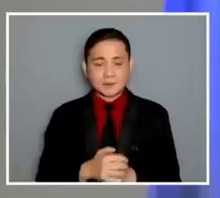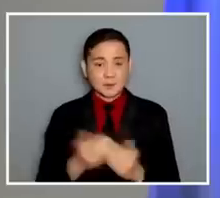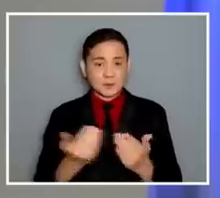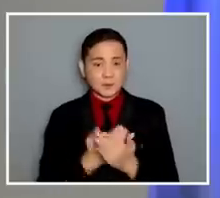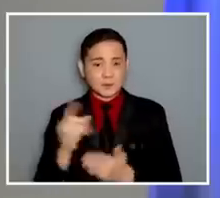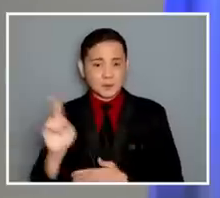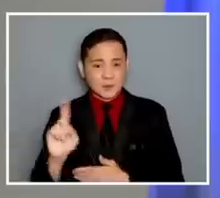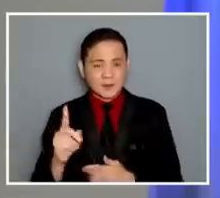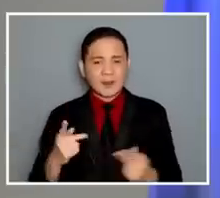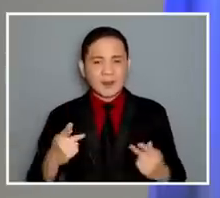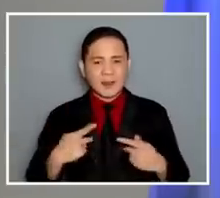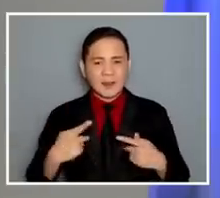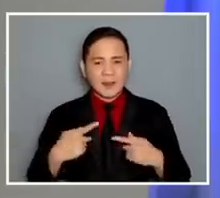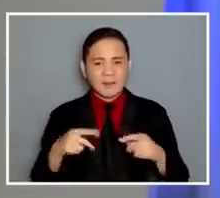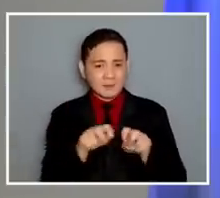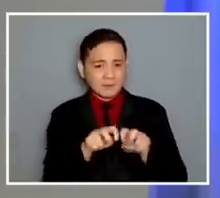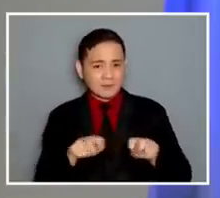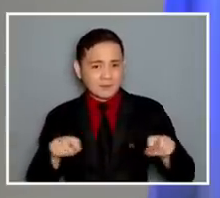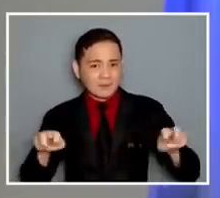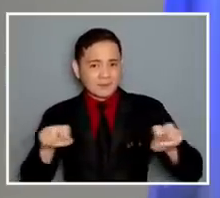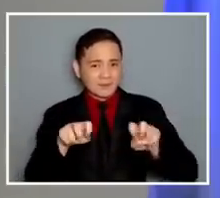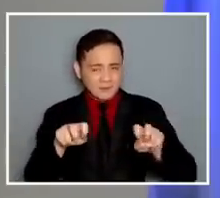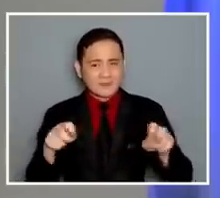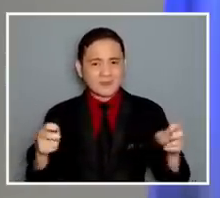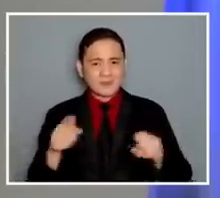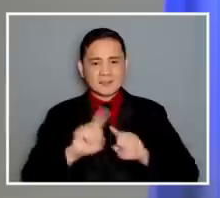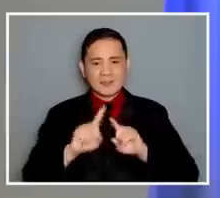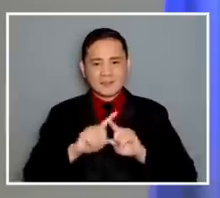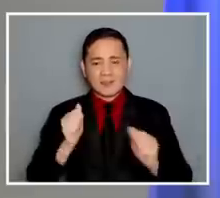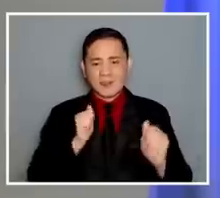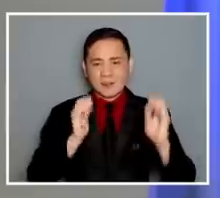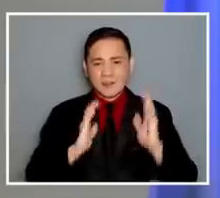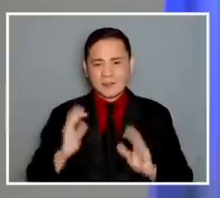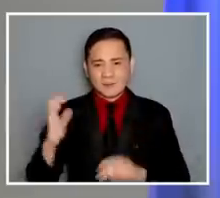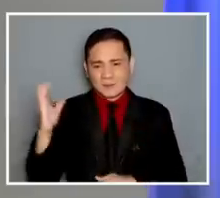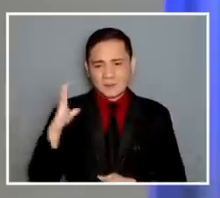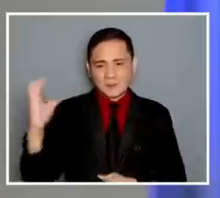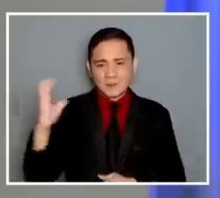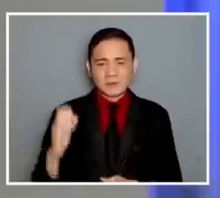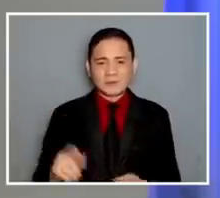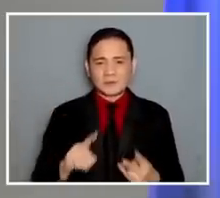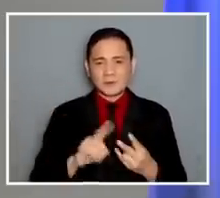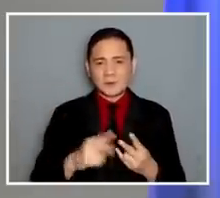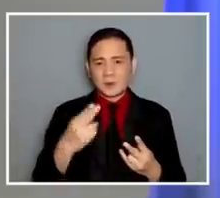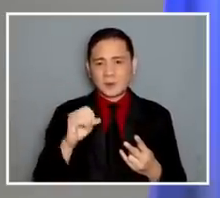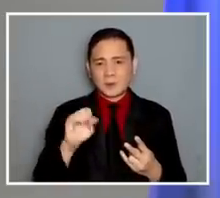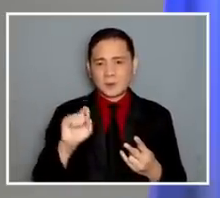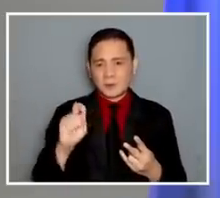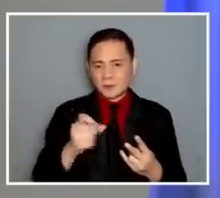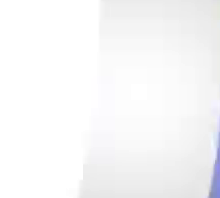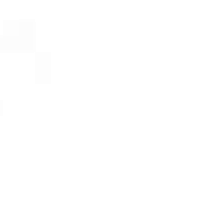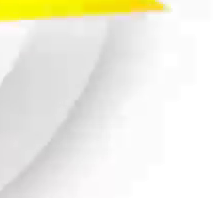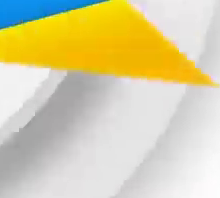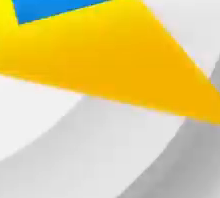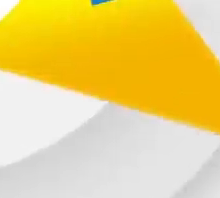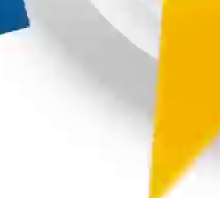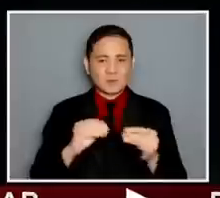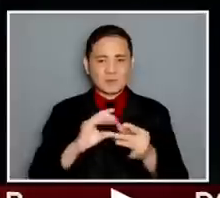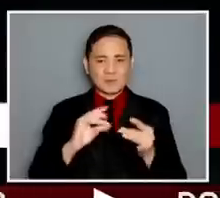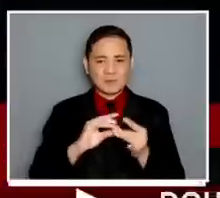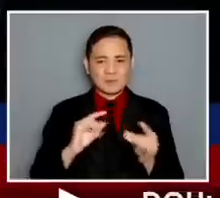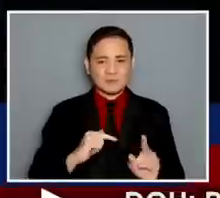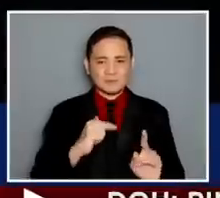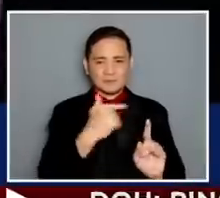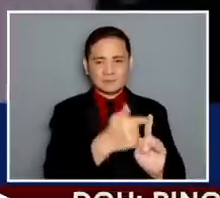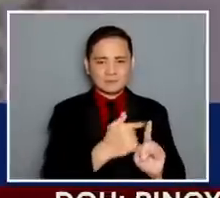ng bagong lineup ng mga celebrity coach at hosts. Nagpapatrol, Mario Dumawal.